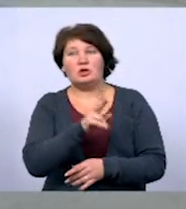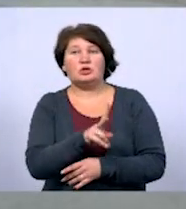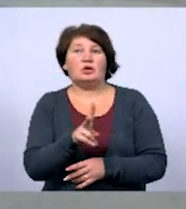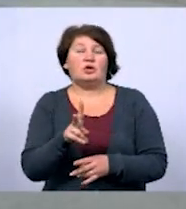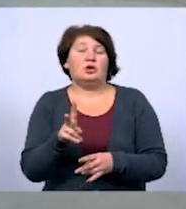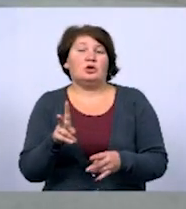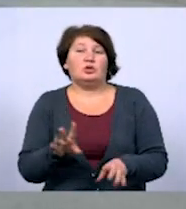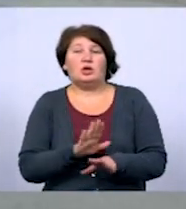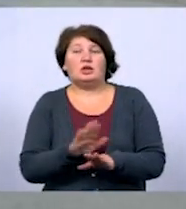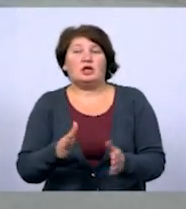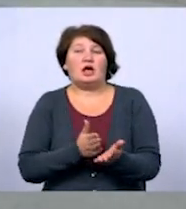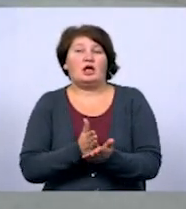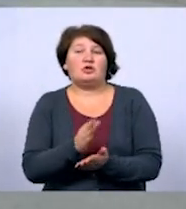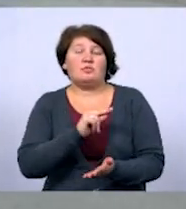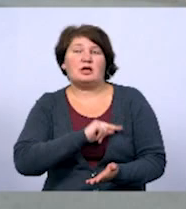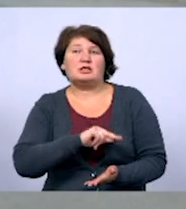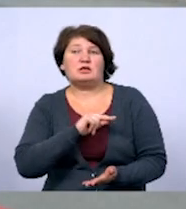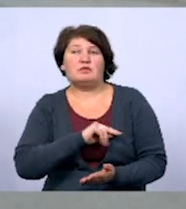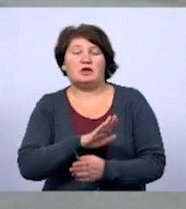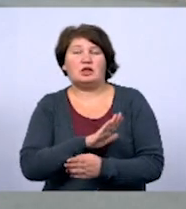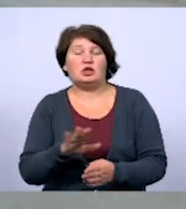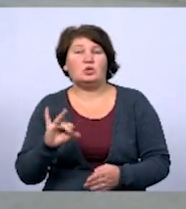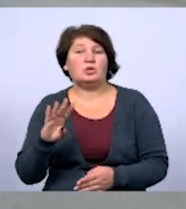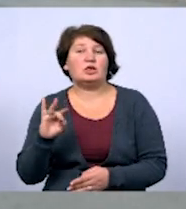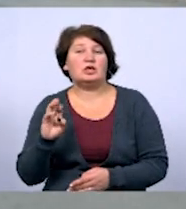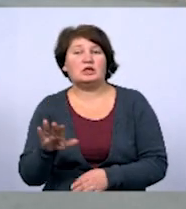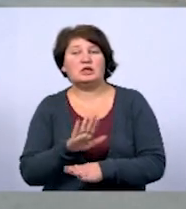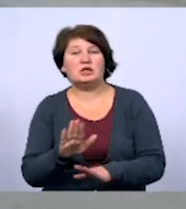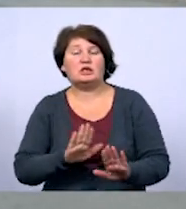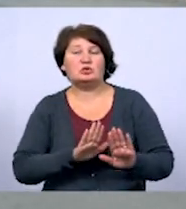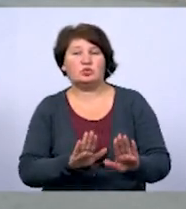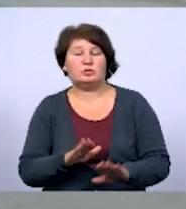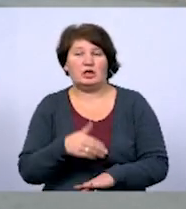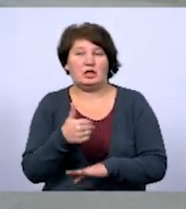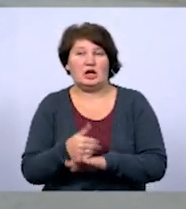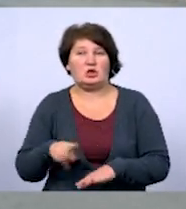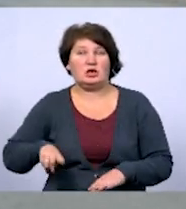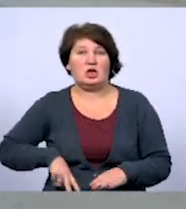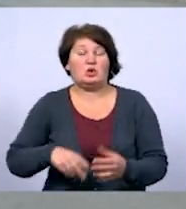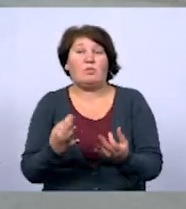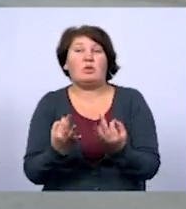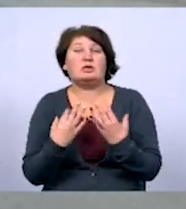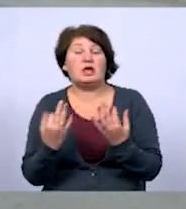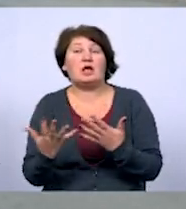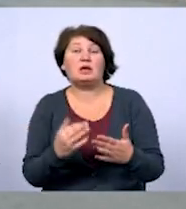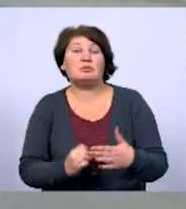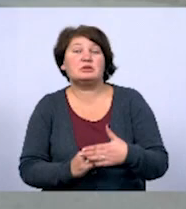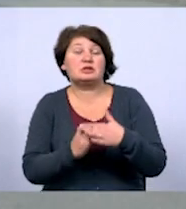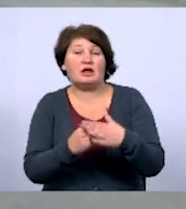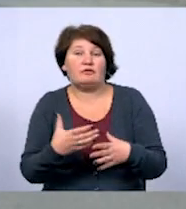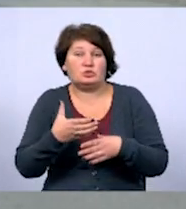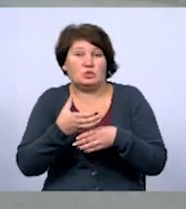ні кадровий працівник, ні юрист, ні заступник генерального директора пояснити, на якій підставі